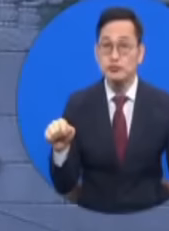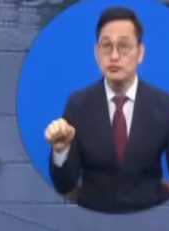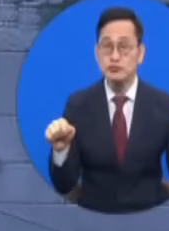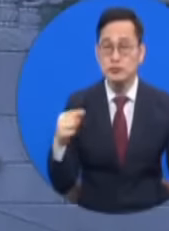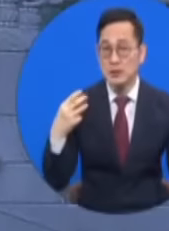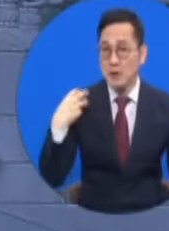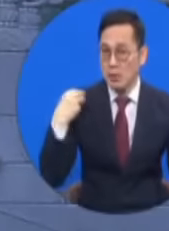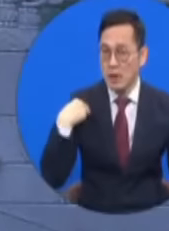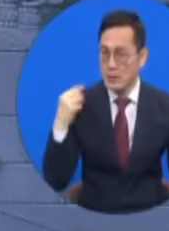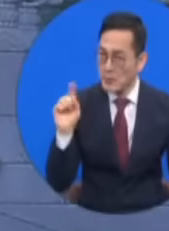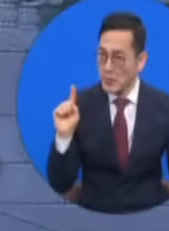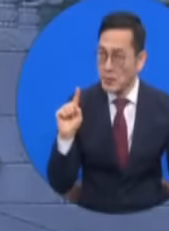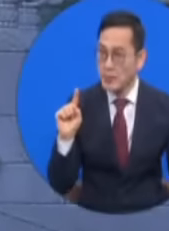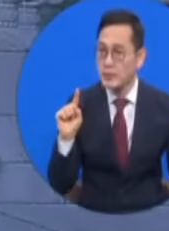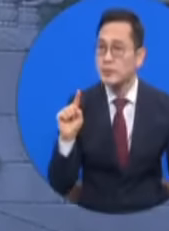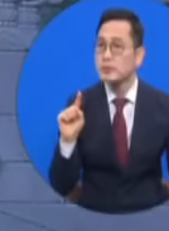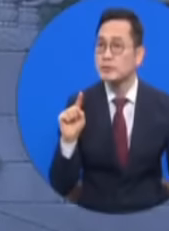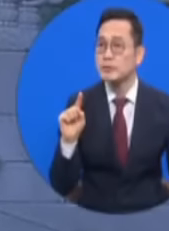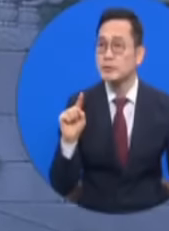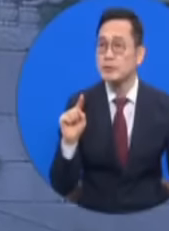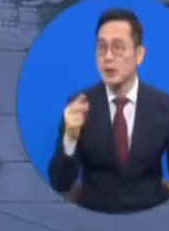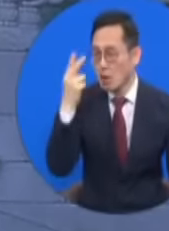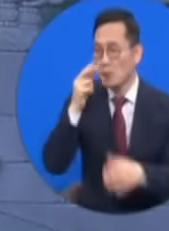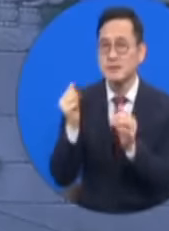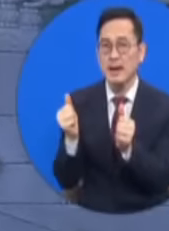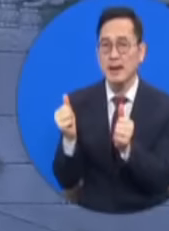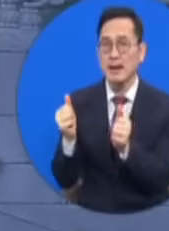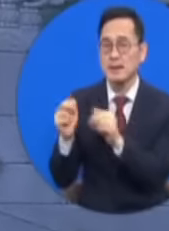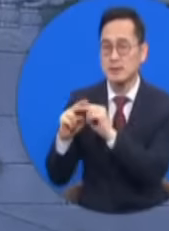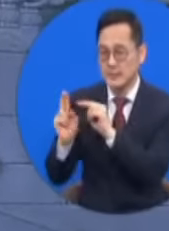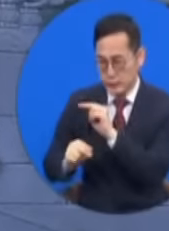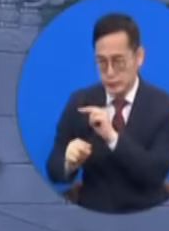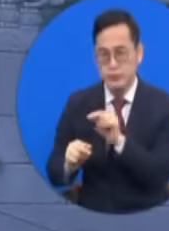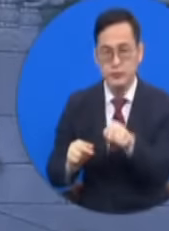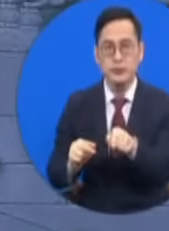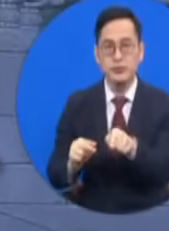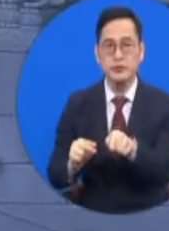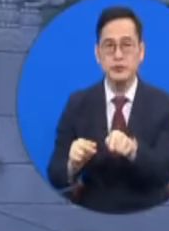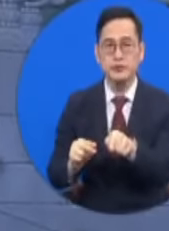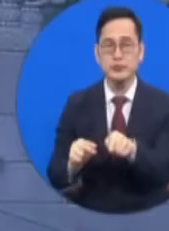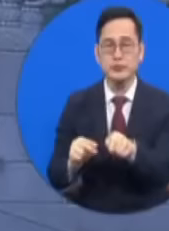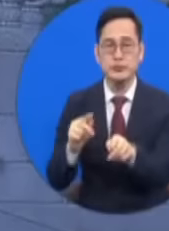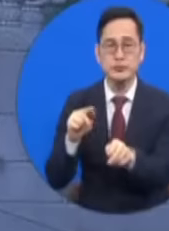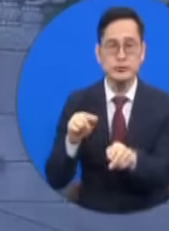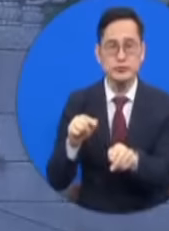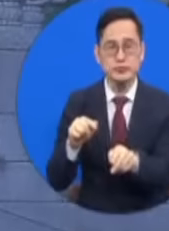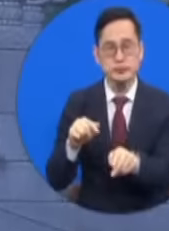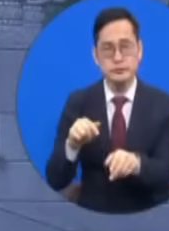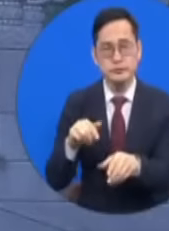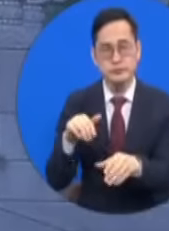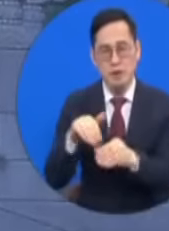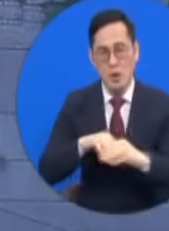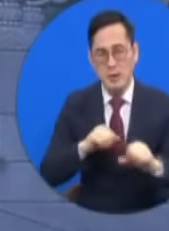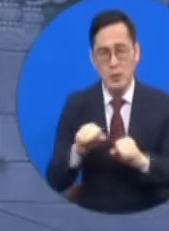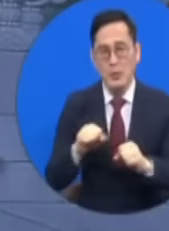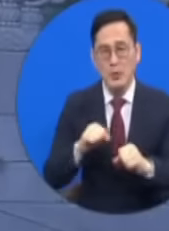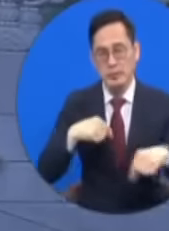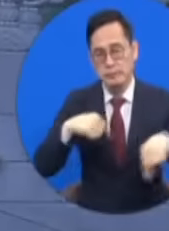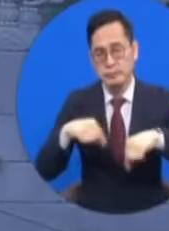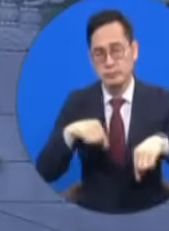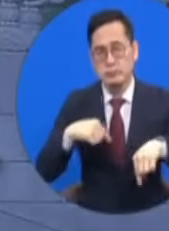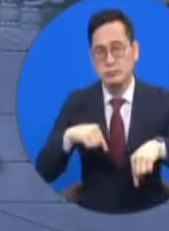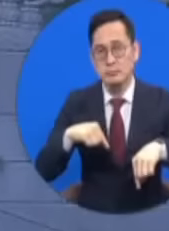역할론, 검사, 잘나가던 스타 검사의 몰락, 추미애 법무부 장관으로부터